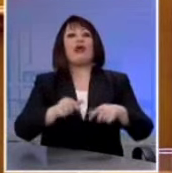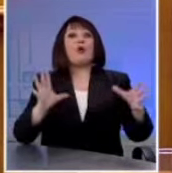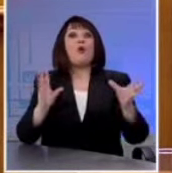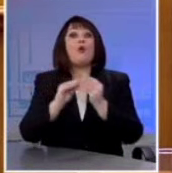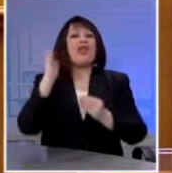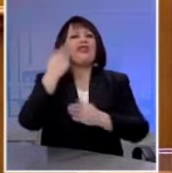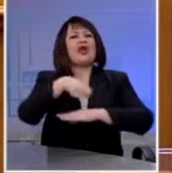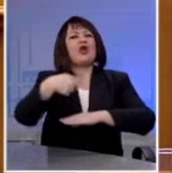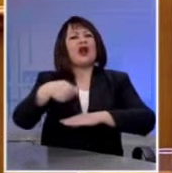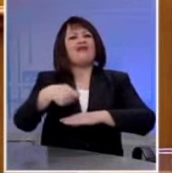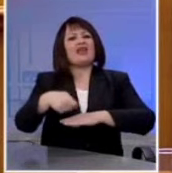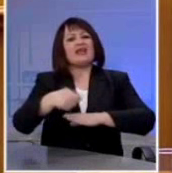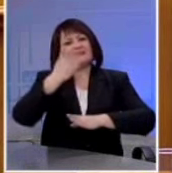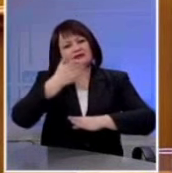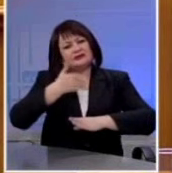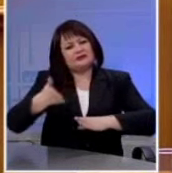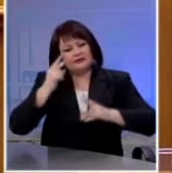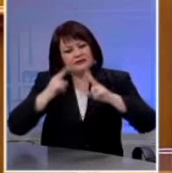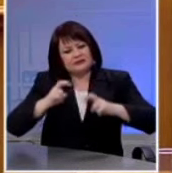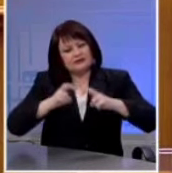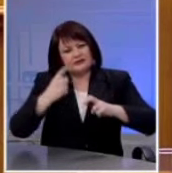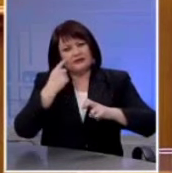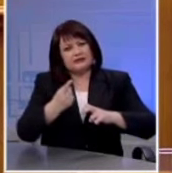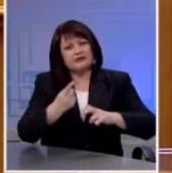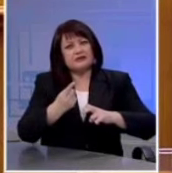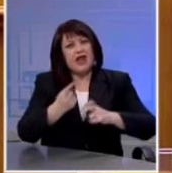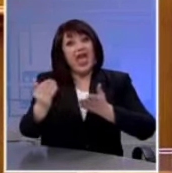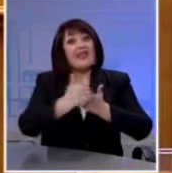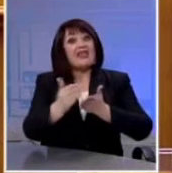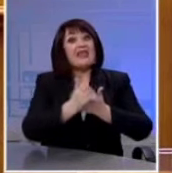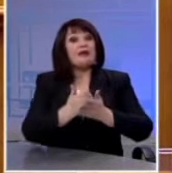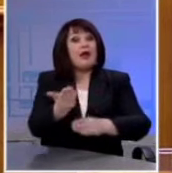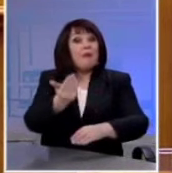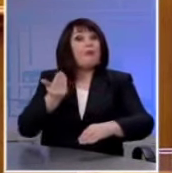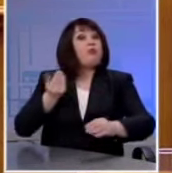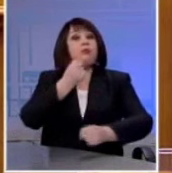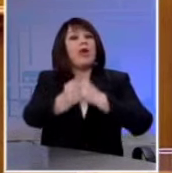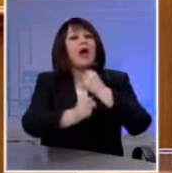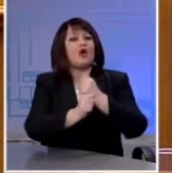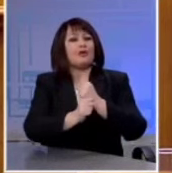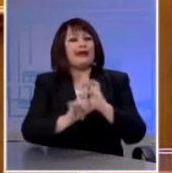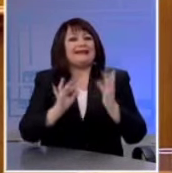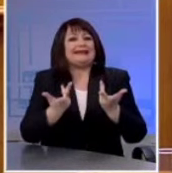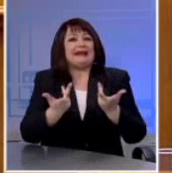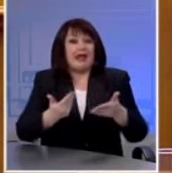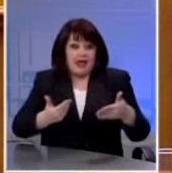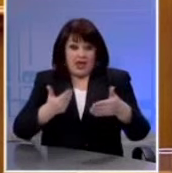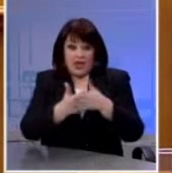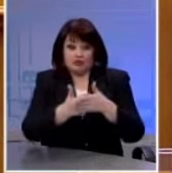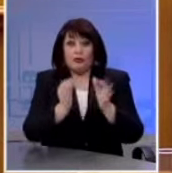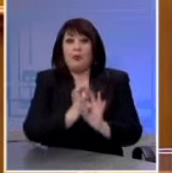δικογραφιών, προκειμένου να διαπιστωθεί ο χρόνος τέλεσης των αδικημάτων, η διάρκεια της ποινικής